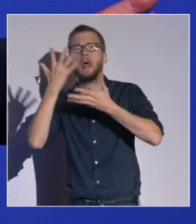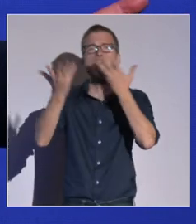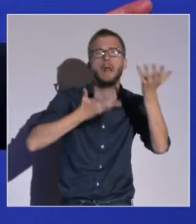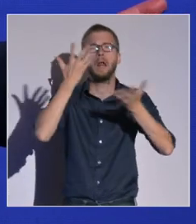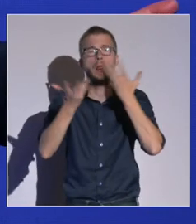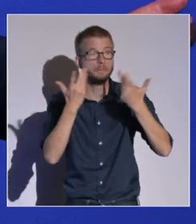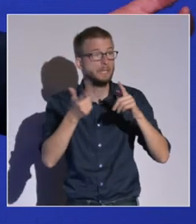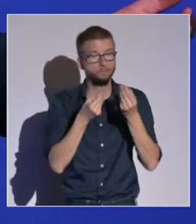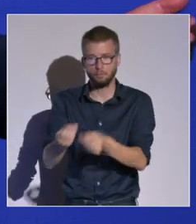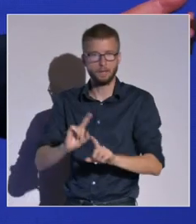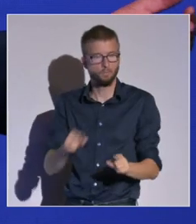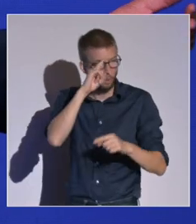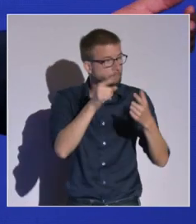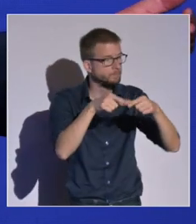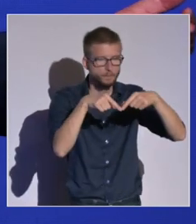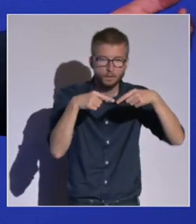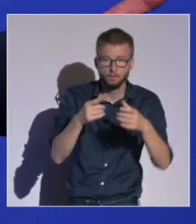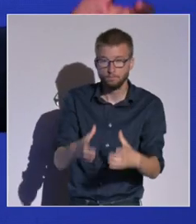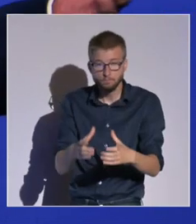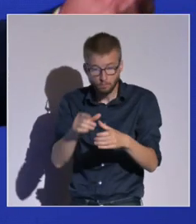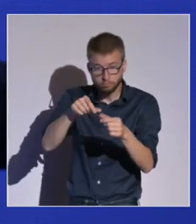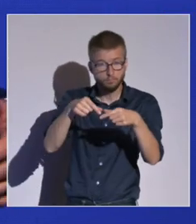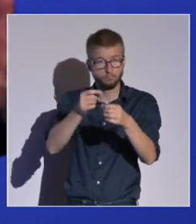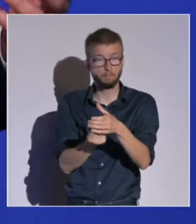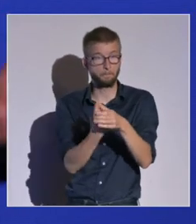parce que les boutures et les plants